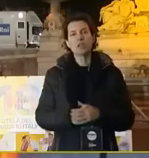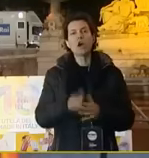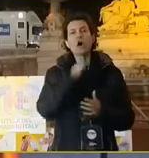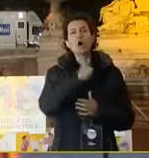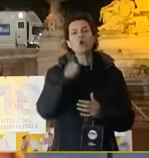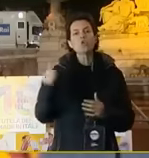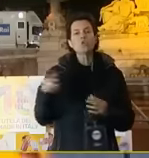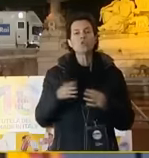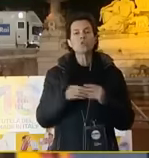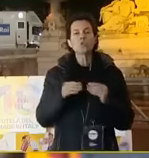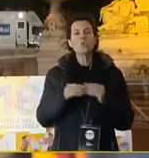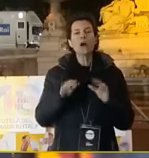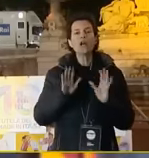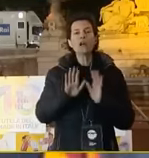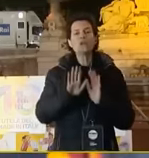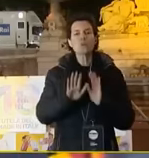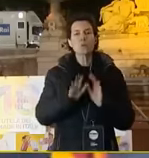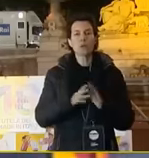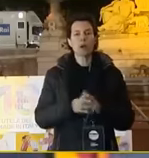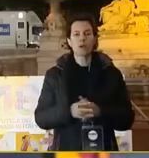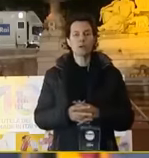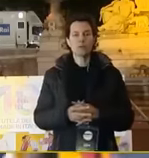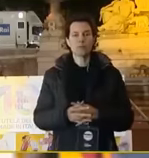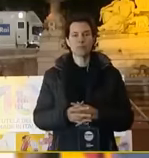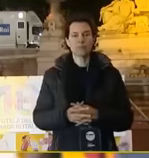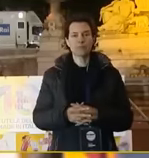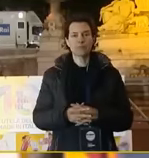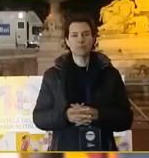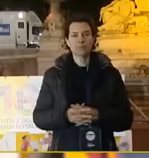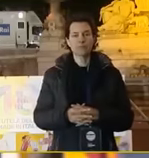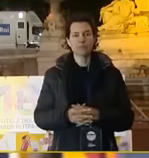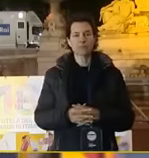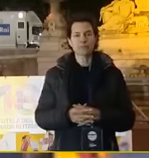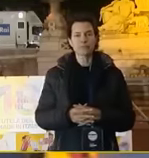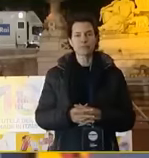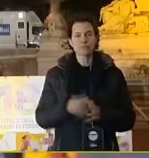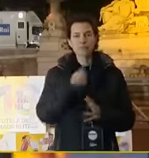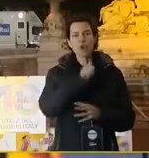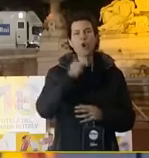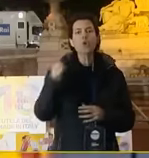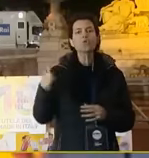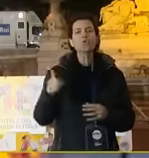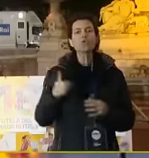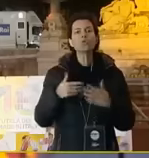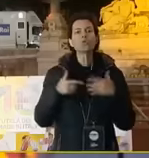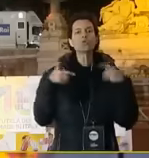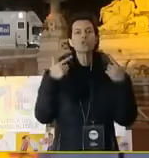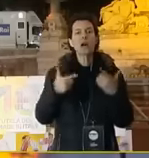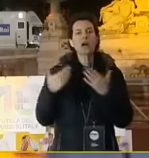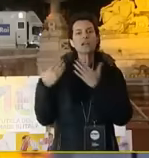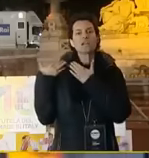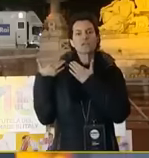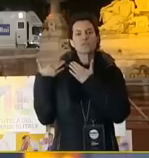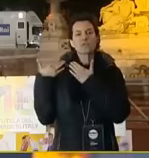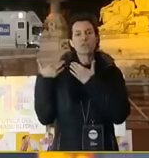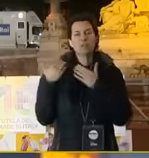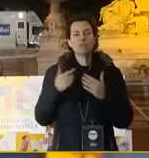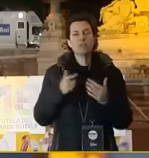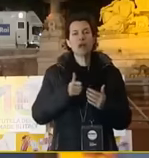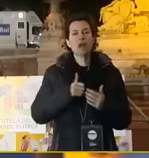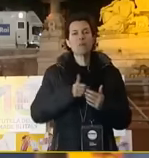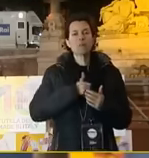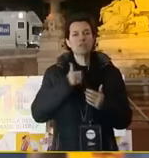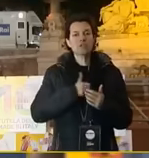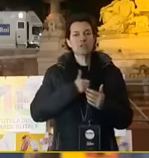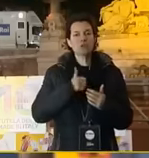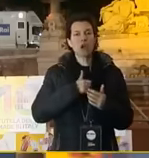parte, nessuno si sente escluso, si deve sentire escluso, perché ognuno mette una responsabilità personale quando esce la mattina di casa, nel lavoro che